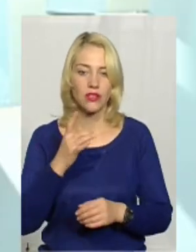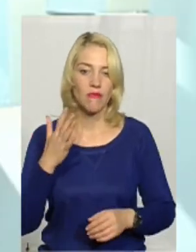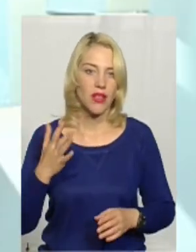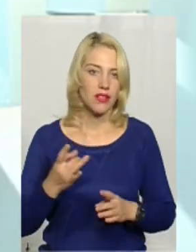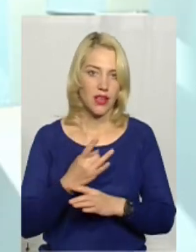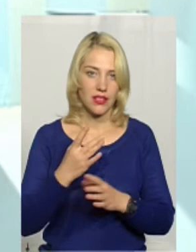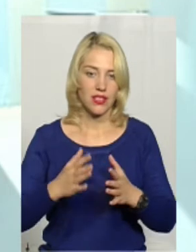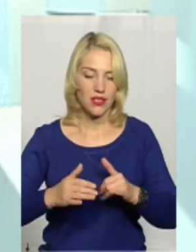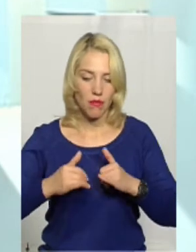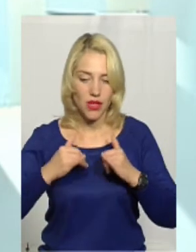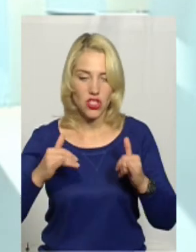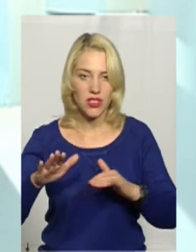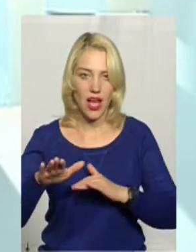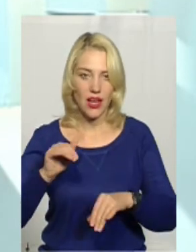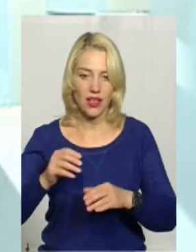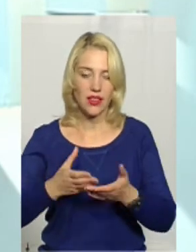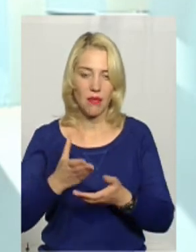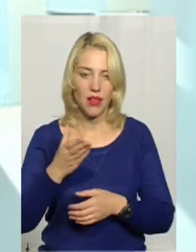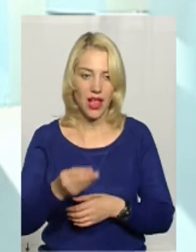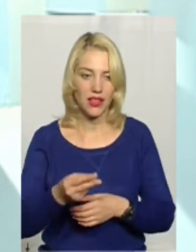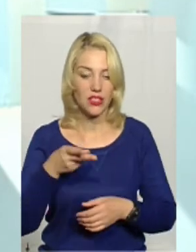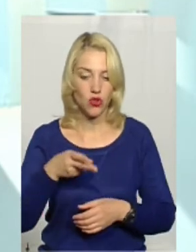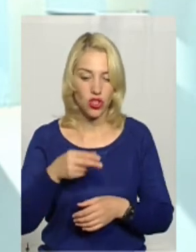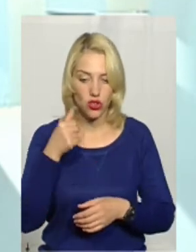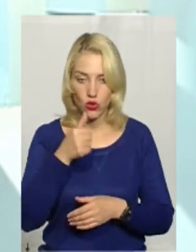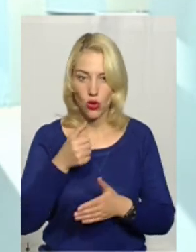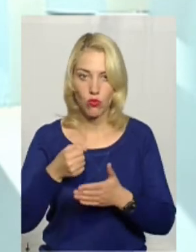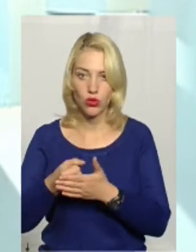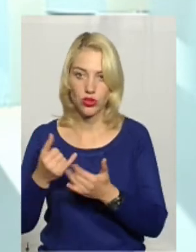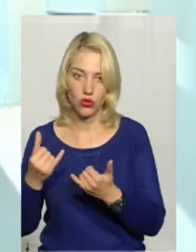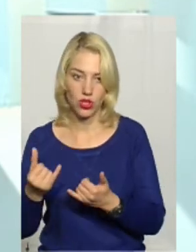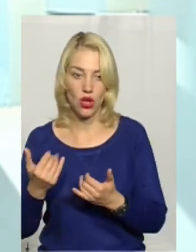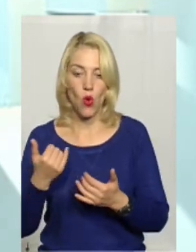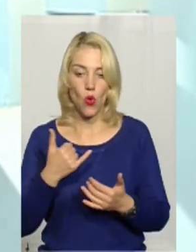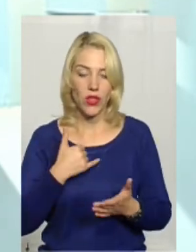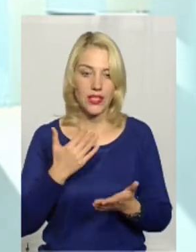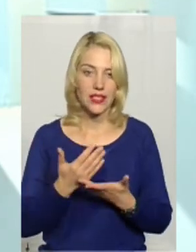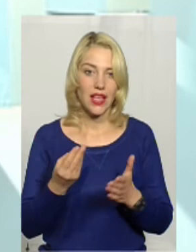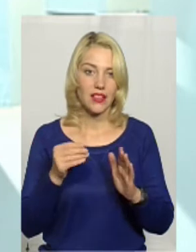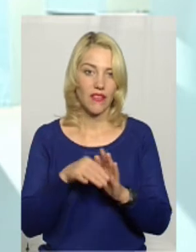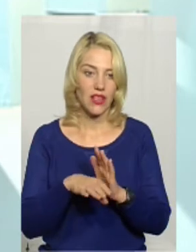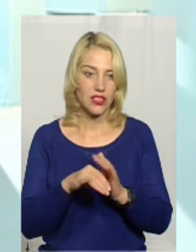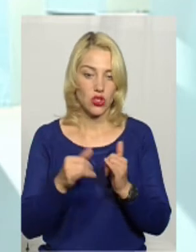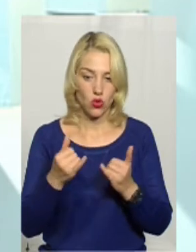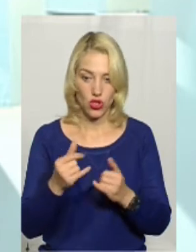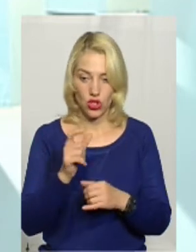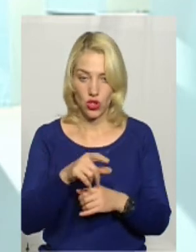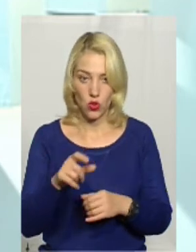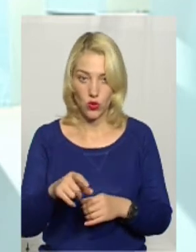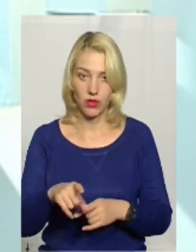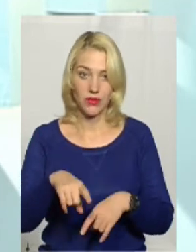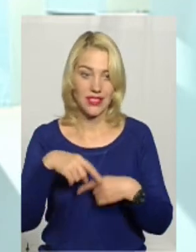орендна плата з 2000 року по сьогоднішній рік. Тобто в нас є інвестор. І сьогодні тим людям сказати на їхню голову,